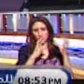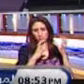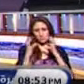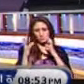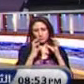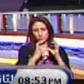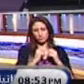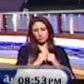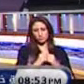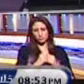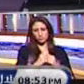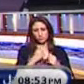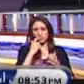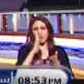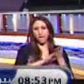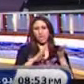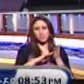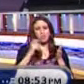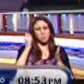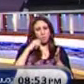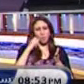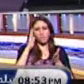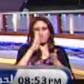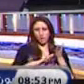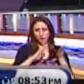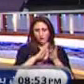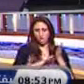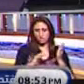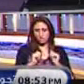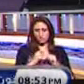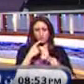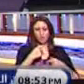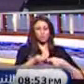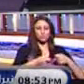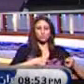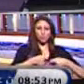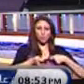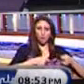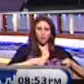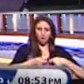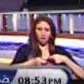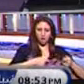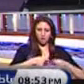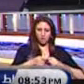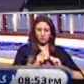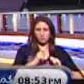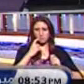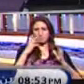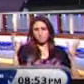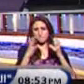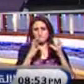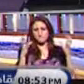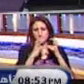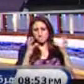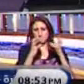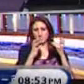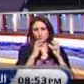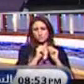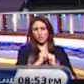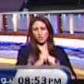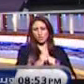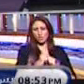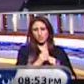أحد المسجلين خطر وعدد من التجار في من أهالي قرية عرب أبو ذكري